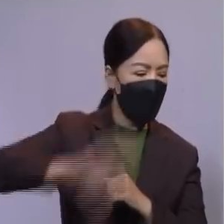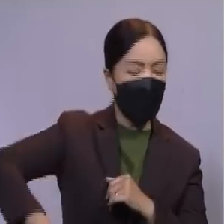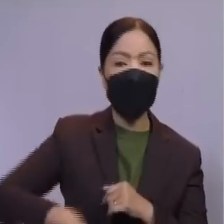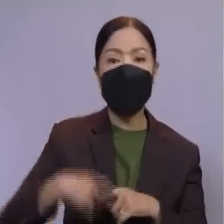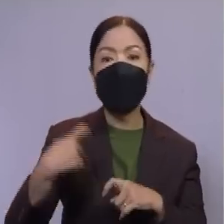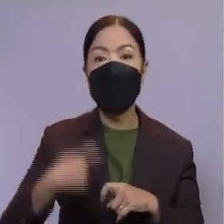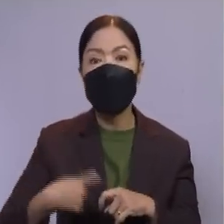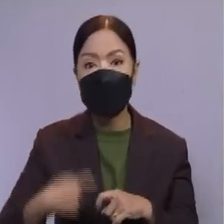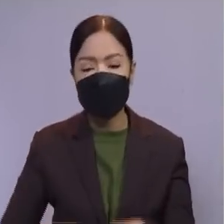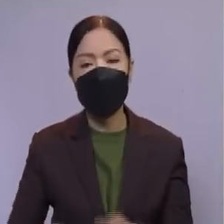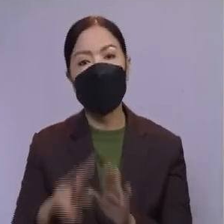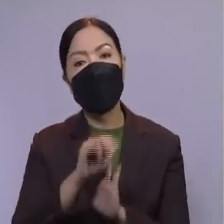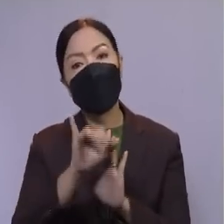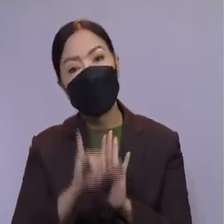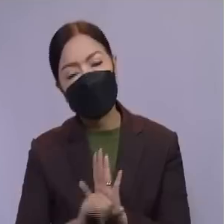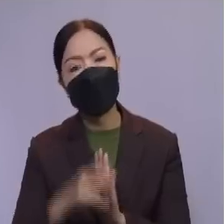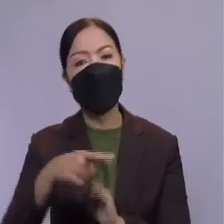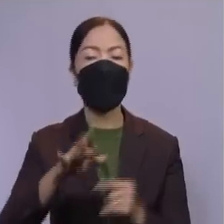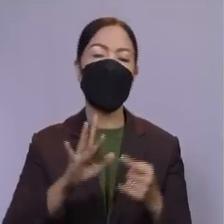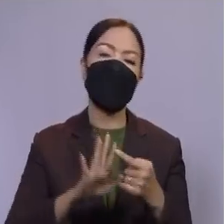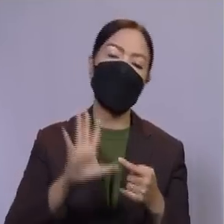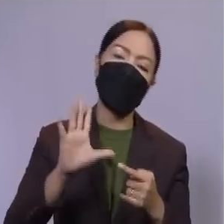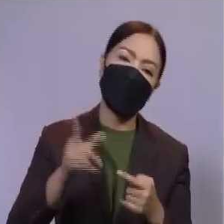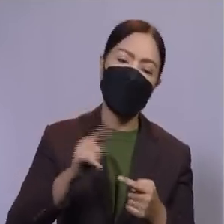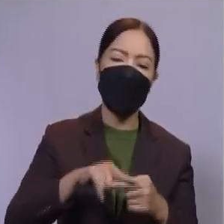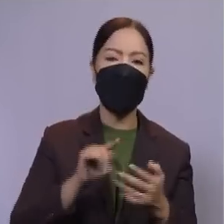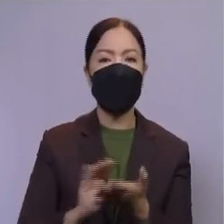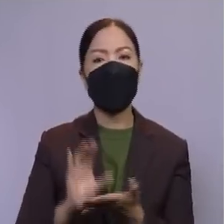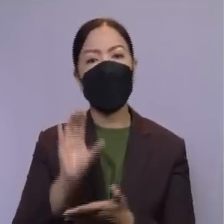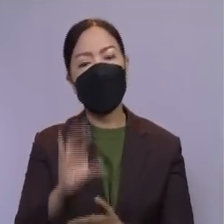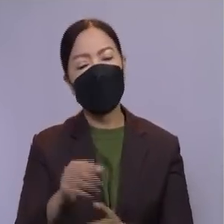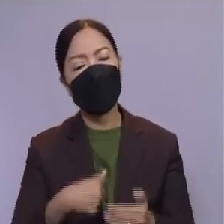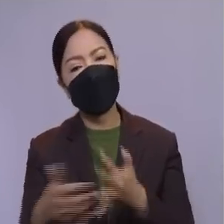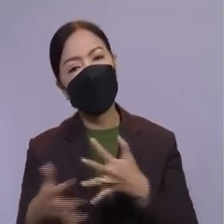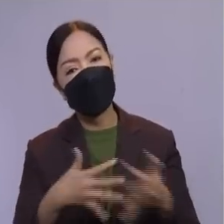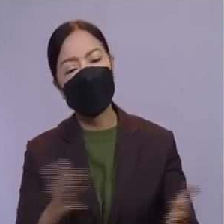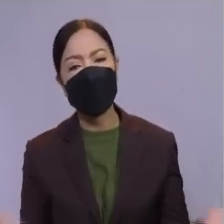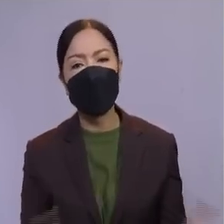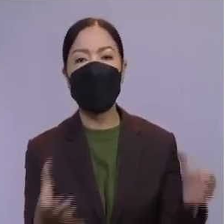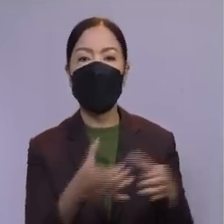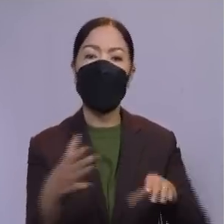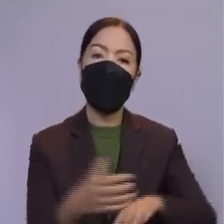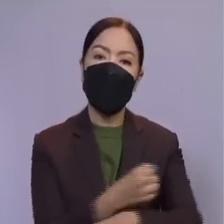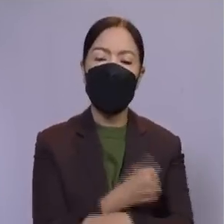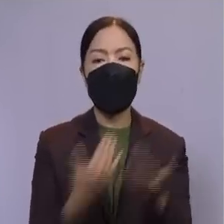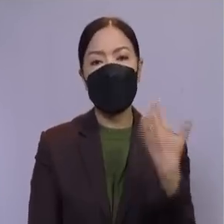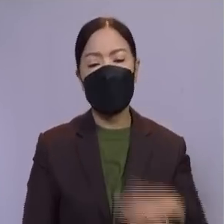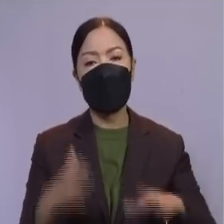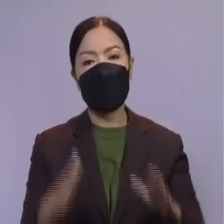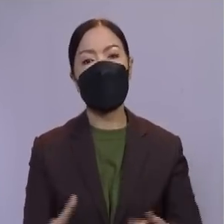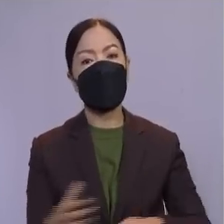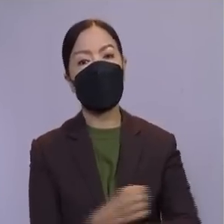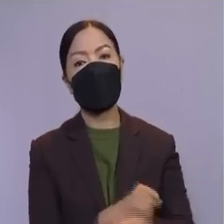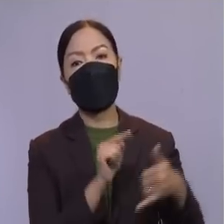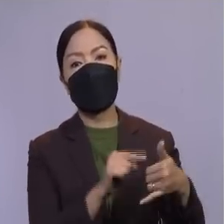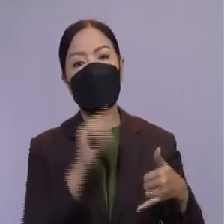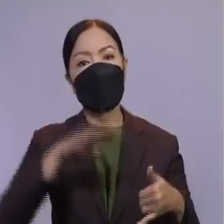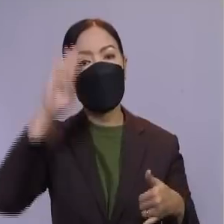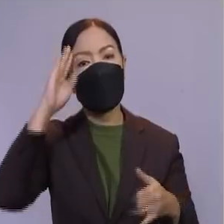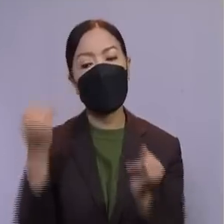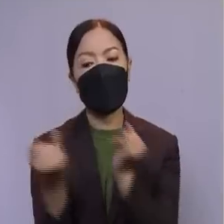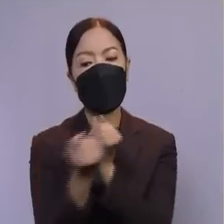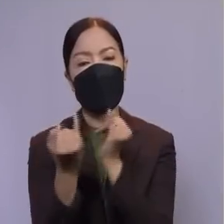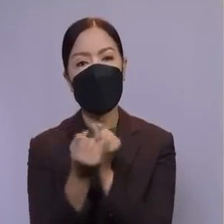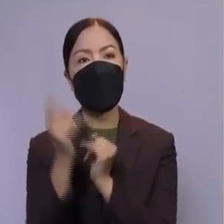อย่างนโยบายประชานิยมทุนสีเทาสนับสนุนพรรคการเมืองหรือแม้แต่นักการเมืองใกล้ตัวนายทหารใกล้ชิด